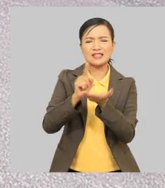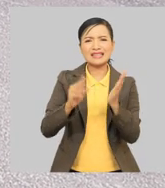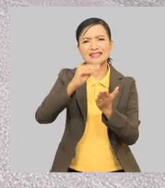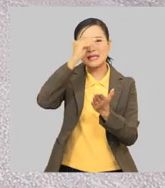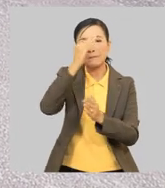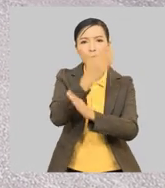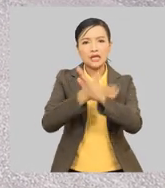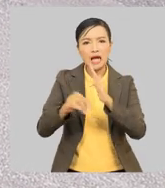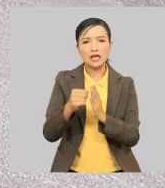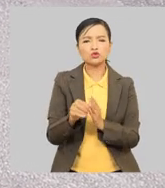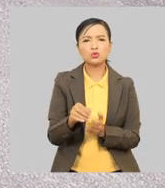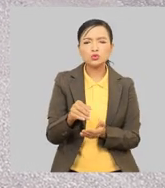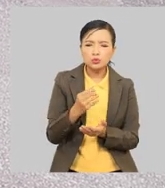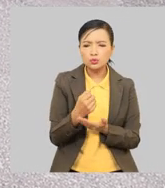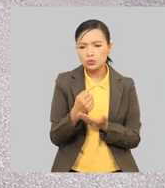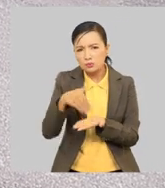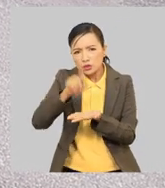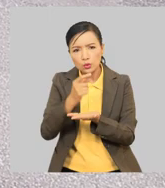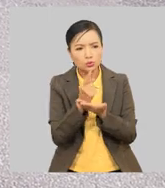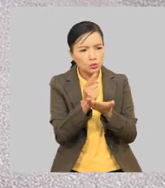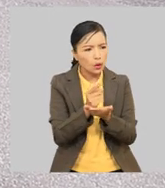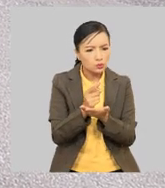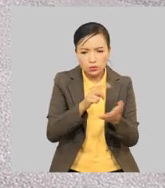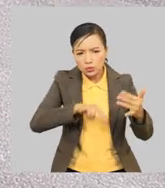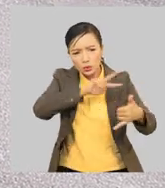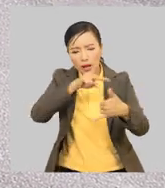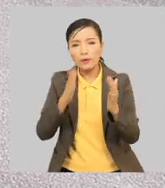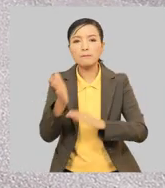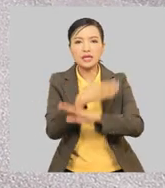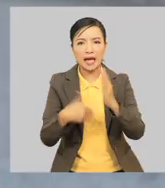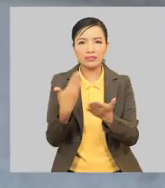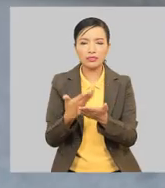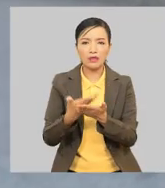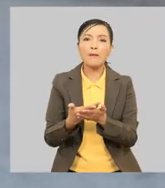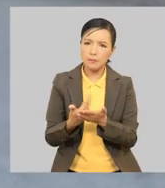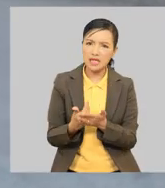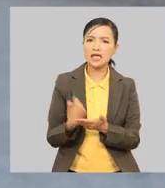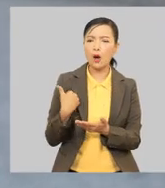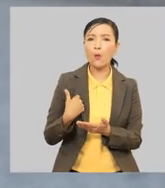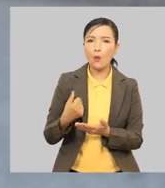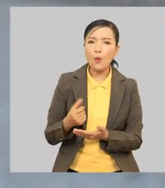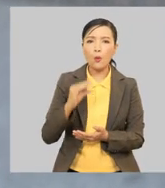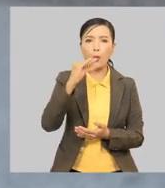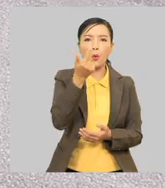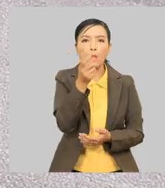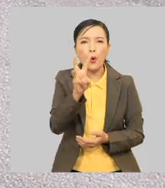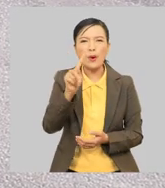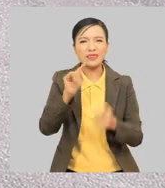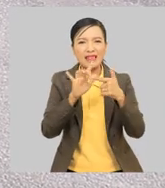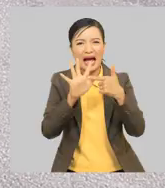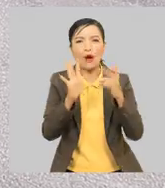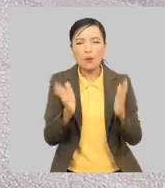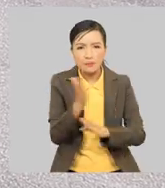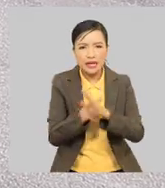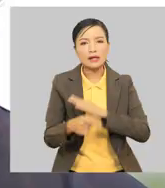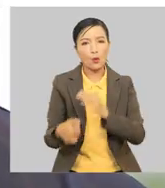ศูนย์นักศึกษาพิการที่คอยดูแลคนพิการแล้วก็มีโควต้านักศึกษาพิการด้วยค่ะ แล้วเราก็ได้ใช้โอกาสตรงนั้น ได้ใช้โอกาส